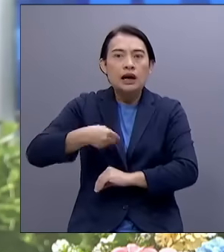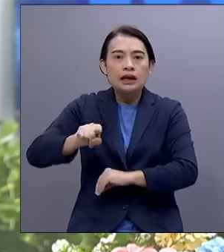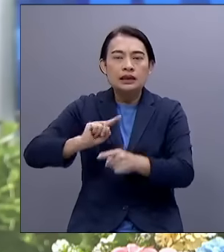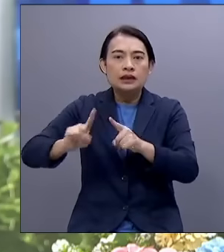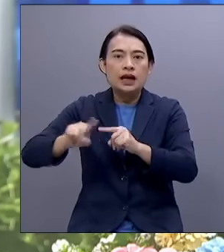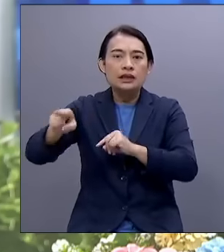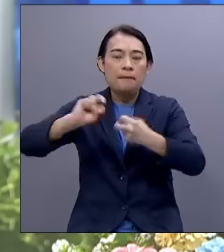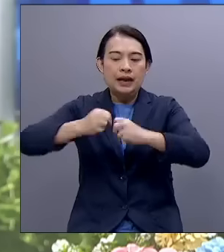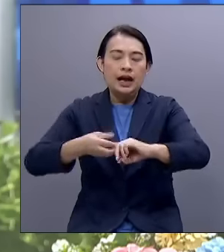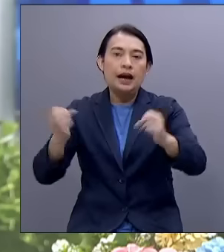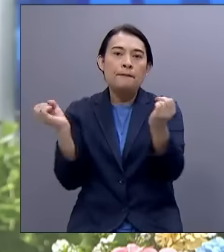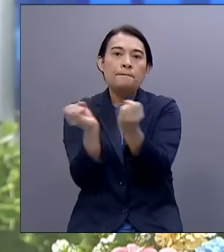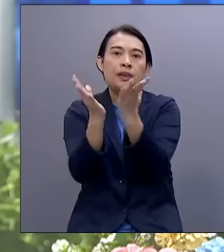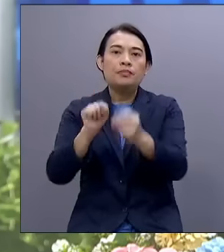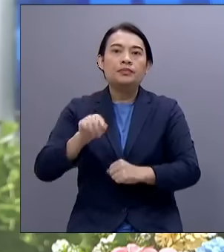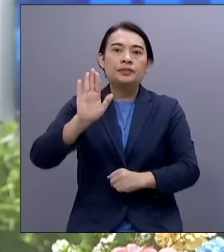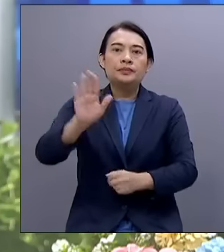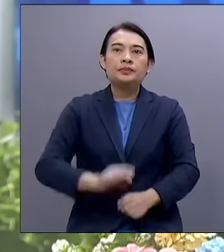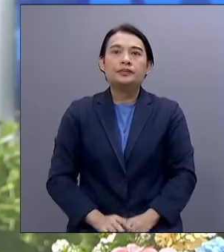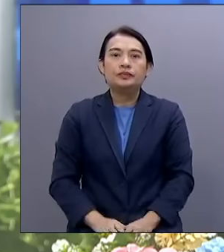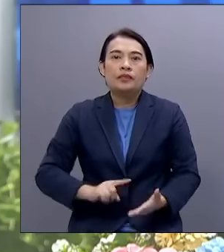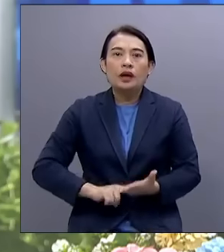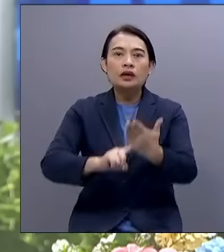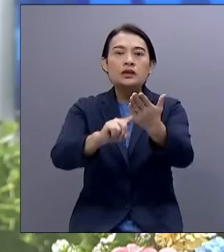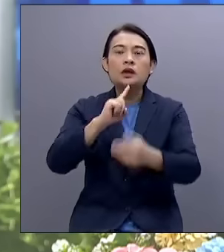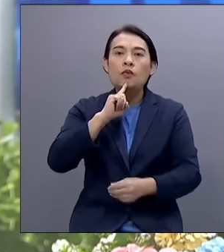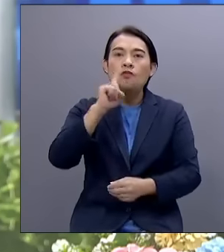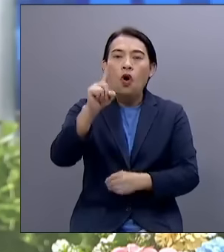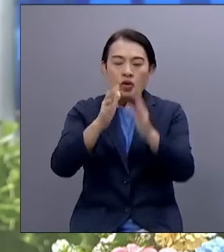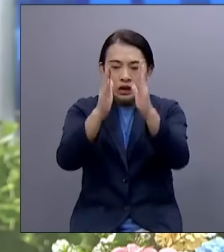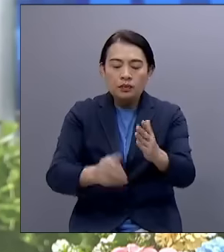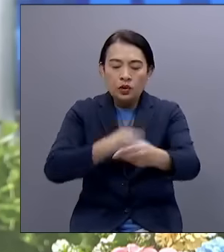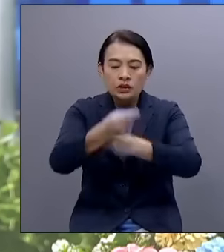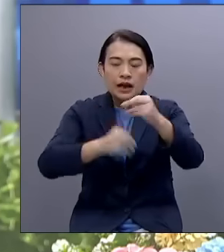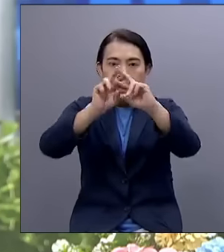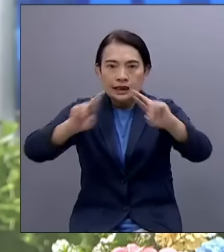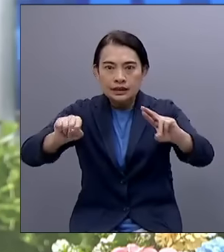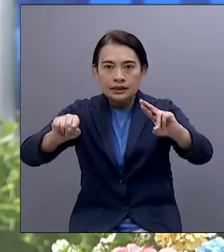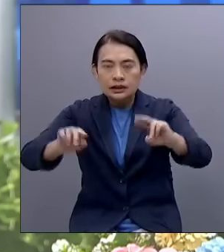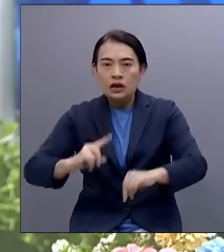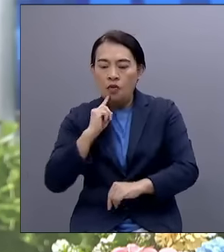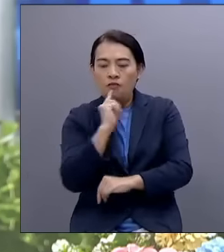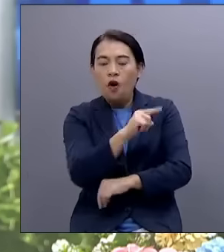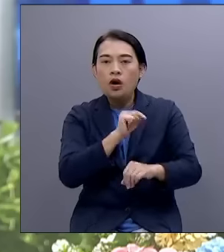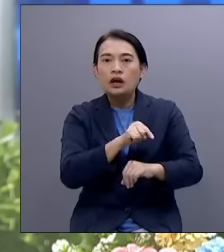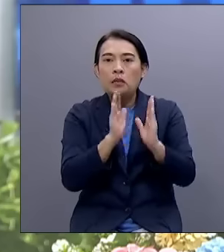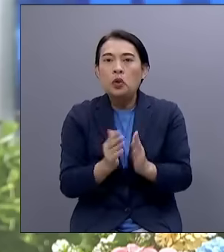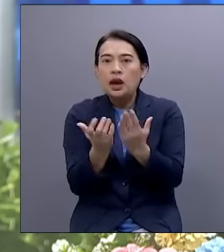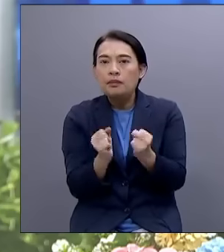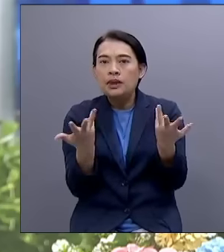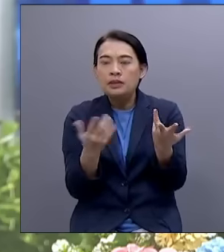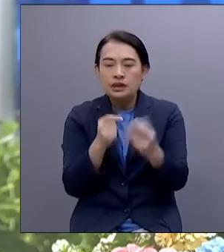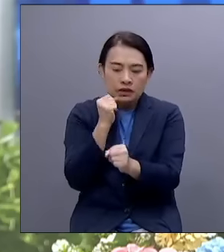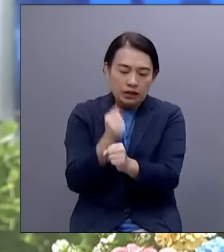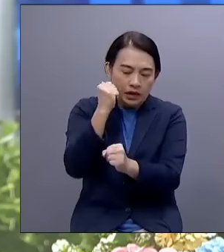การแชร์ข่าวกันนะครับบอกว่ามีการฟ้องร้องกันนะครับสำหรับผู้ขายนะครับฟ้องร้องผู้ซื้อในกรณีที่ไม่ยามรับของแบบนี้เนี่ยมันสามารถทำได้